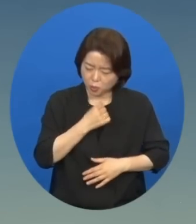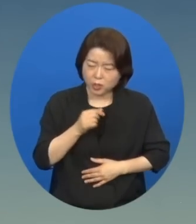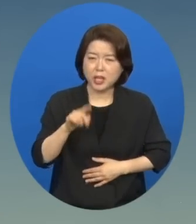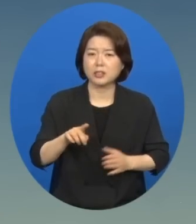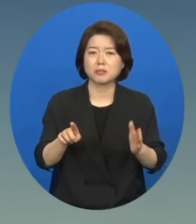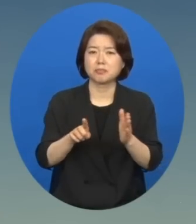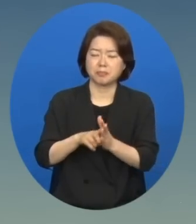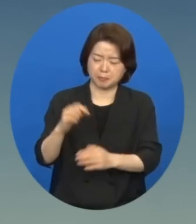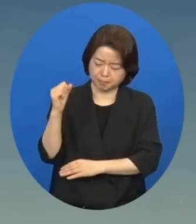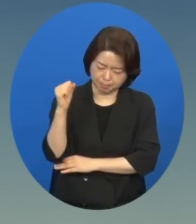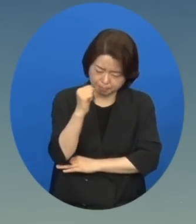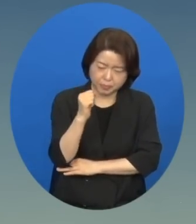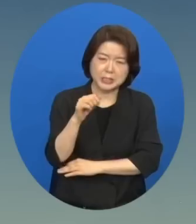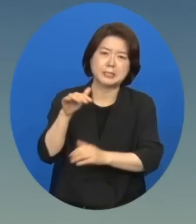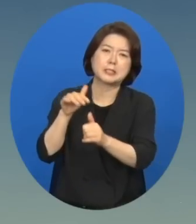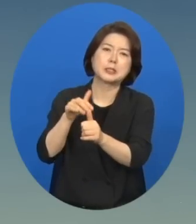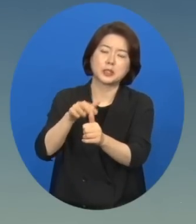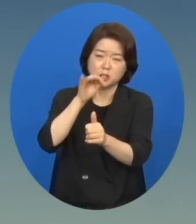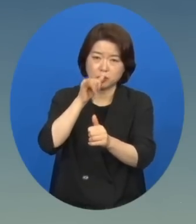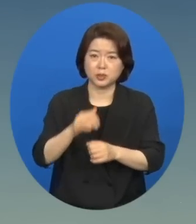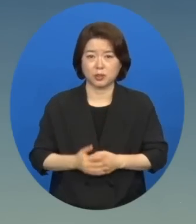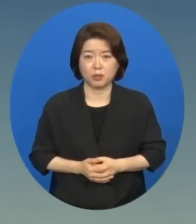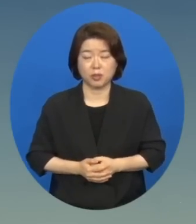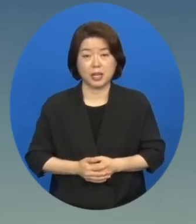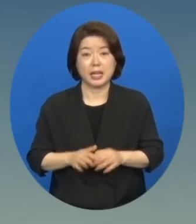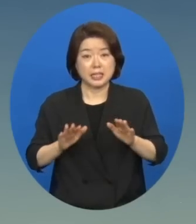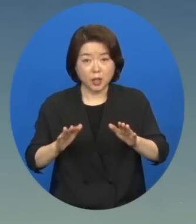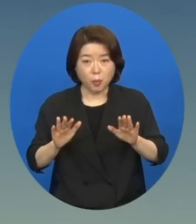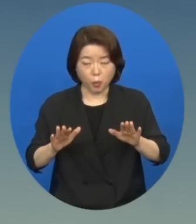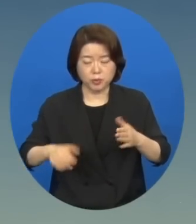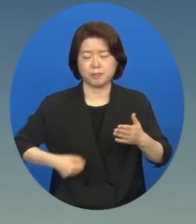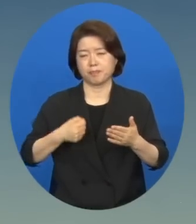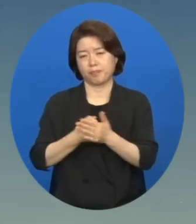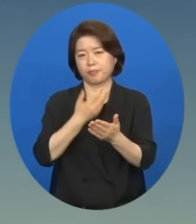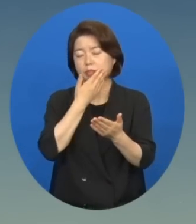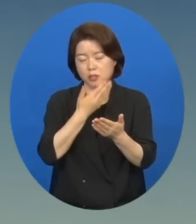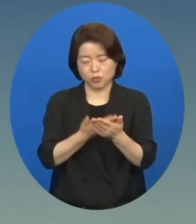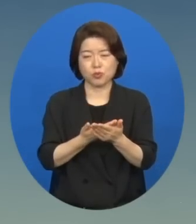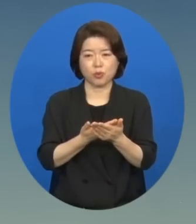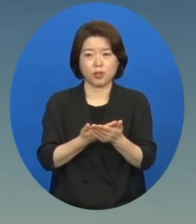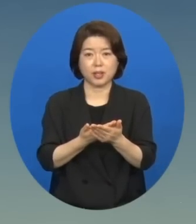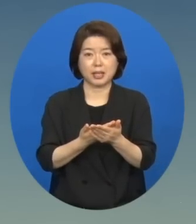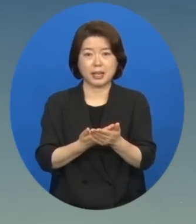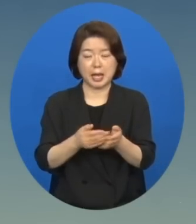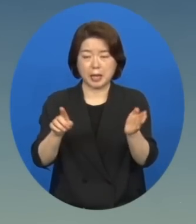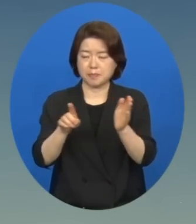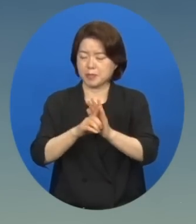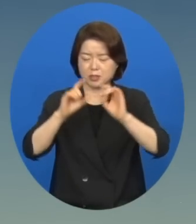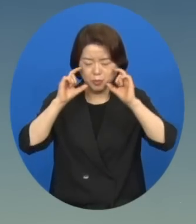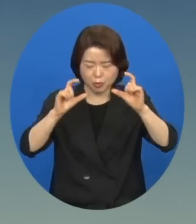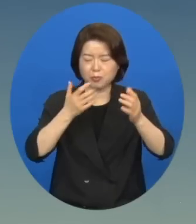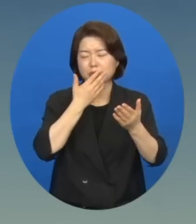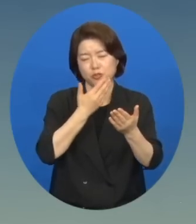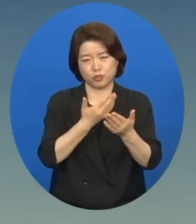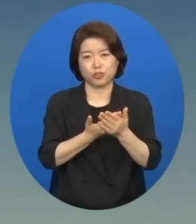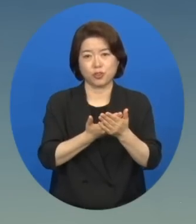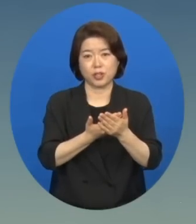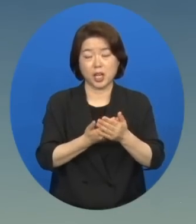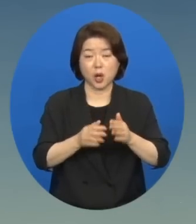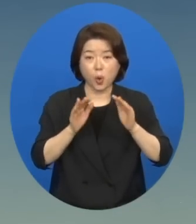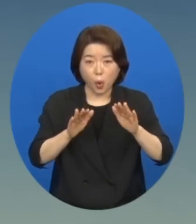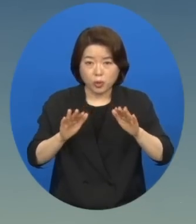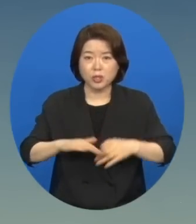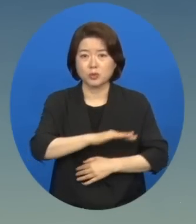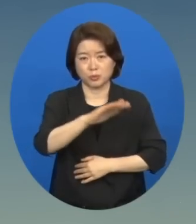믿음을 흔드는 거예요. 이 시간에 그래서 오늘 결단이 중요합니다. 믿음의 선포가 중요해요. 이 시간에